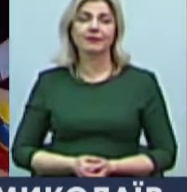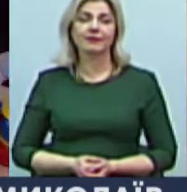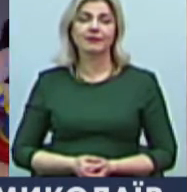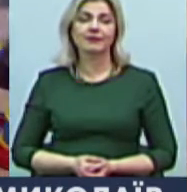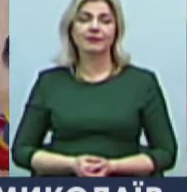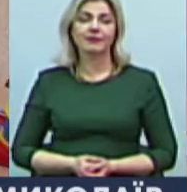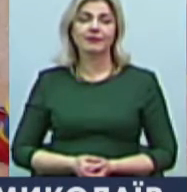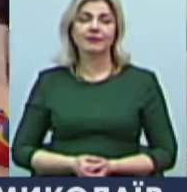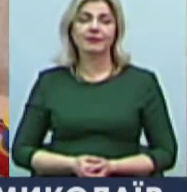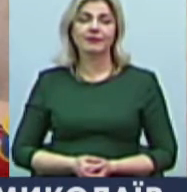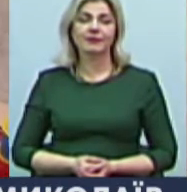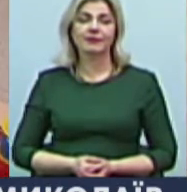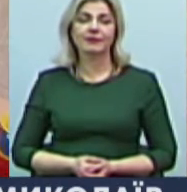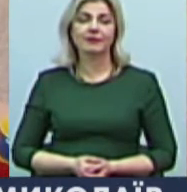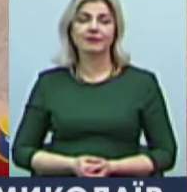прибор.